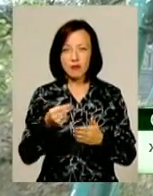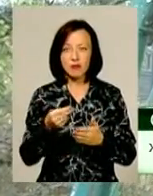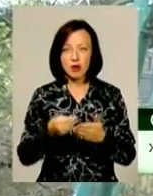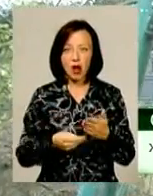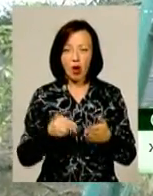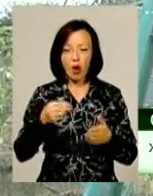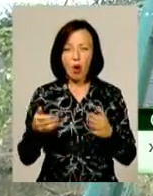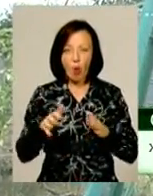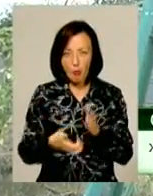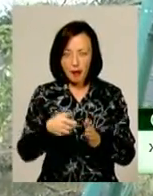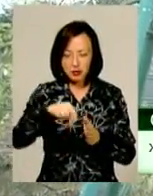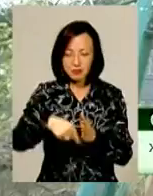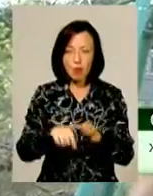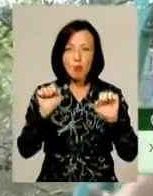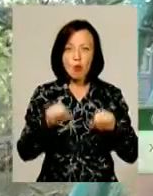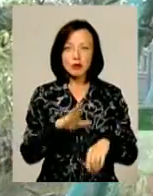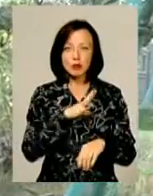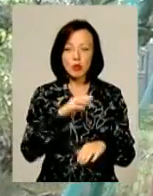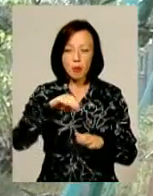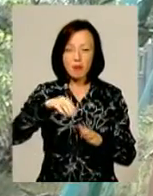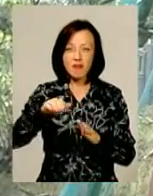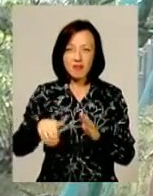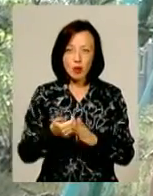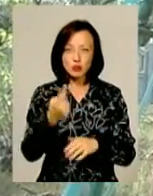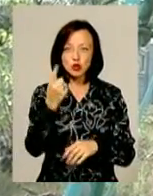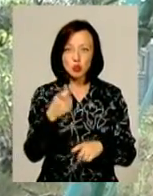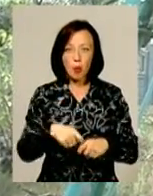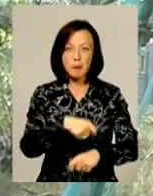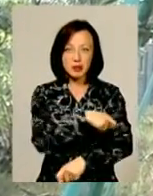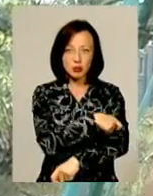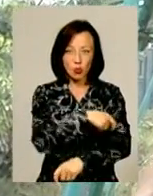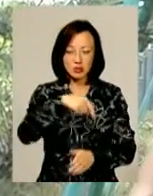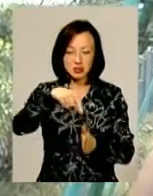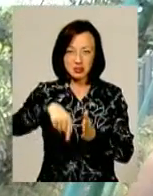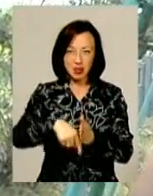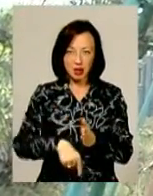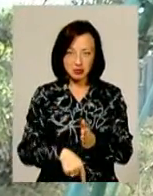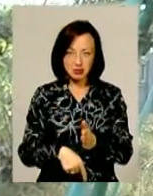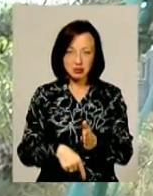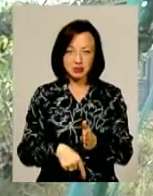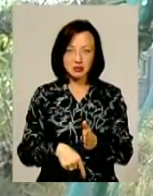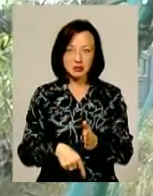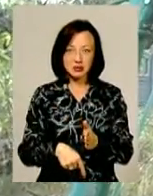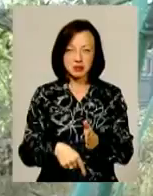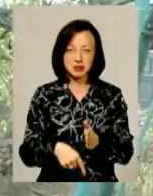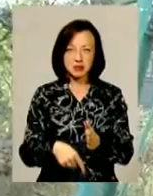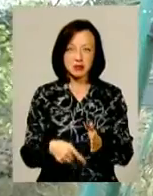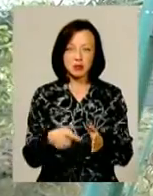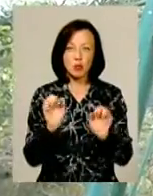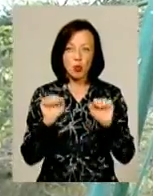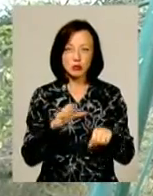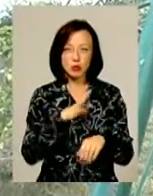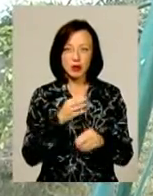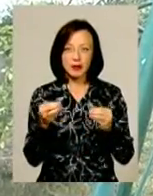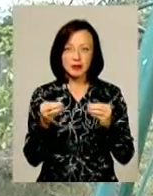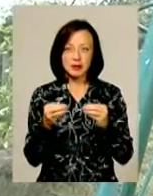скважини, то можна було б викопати 100-метрових артезіанських, ну це не артезіанська, 100-метрова скважина, можна було